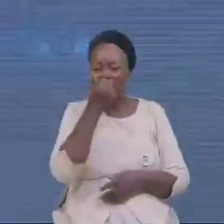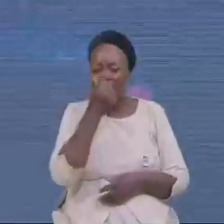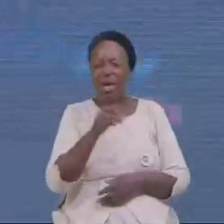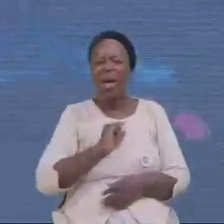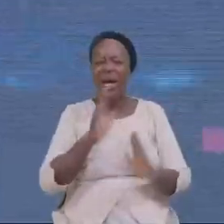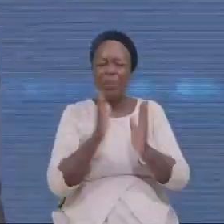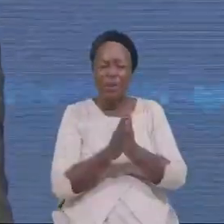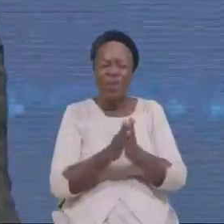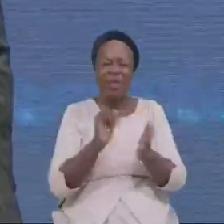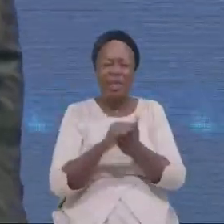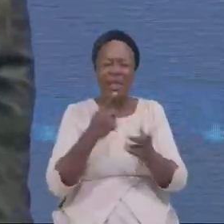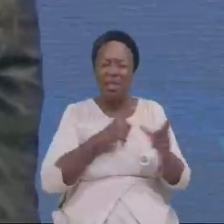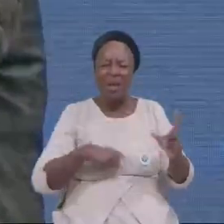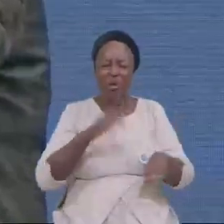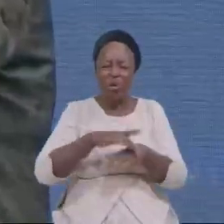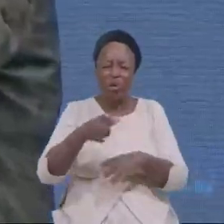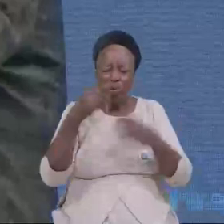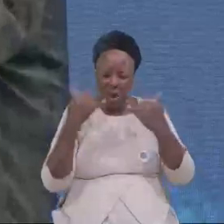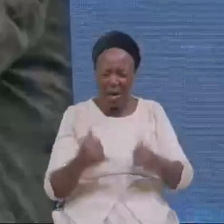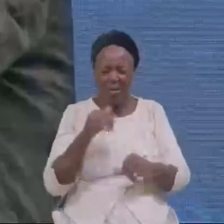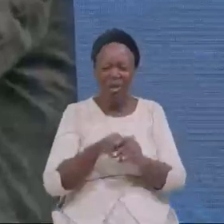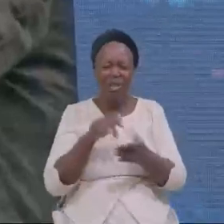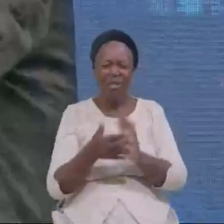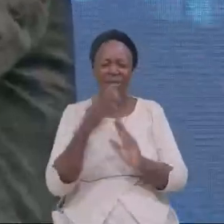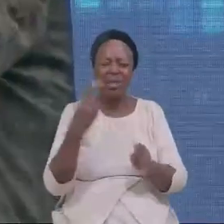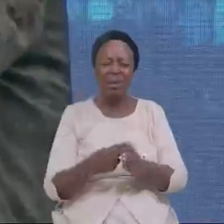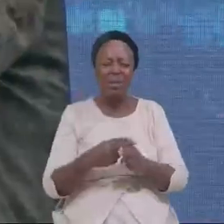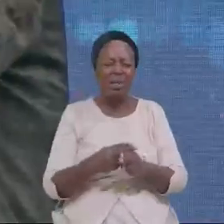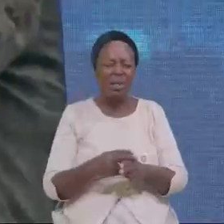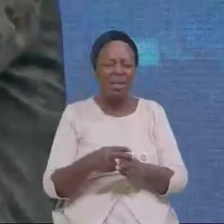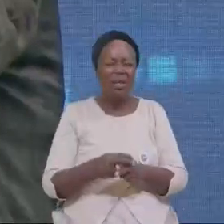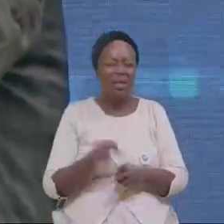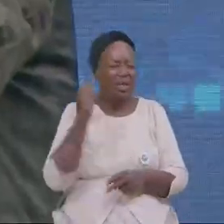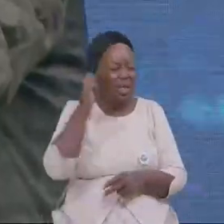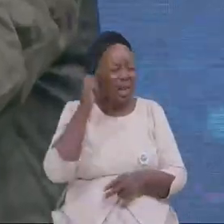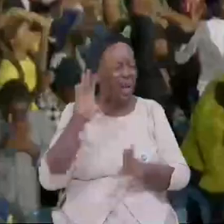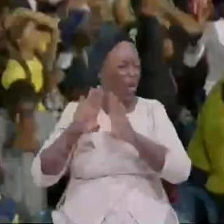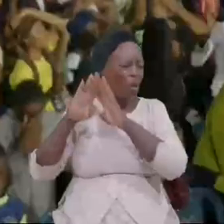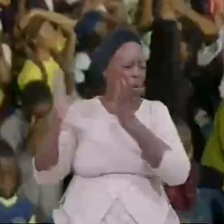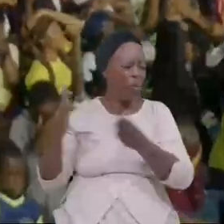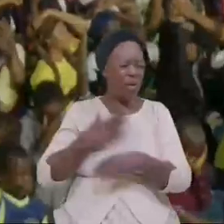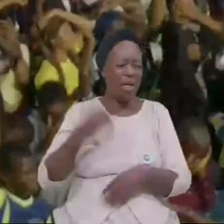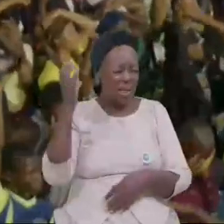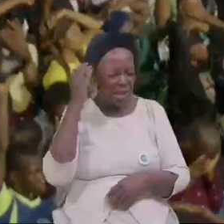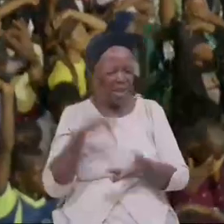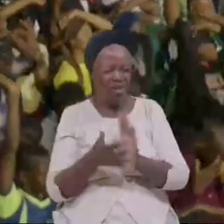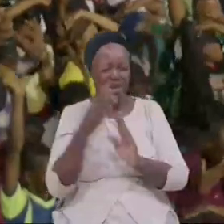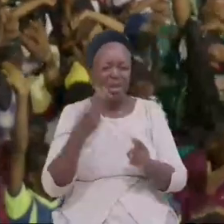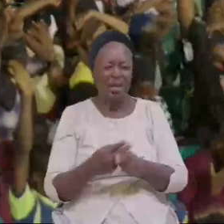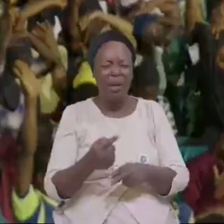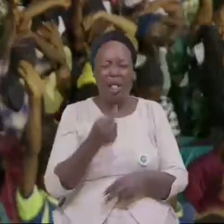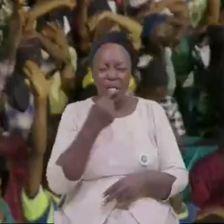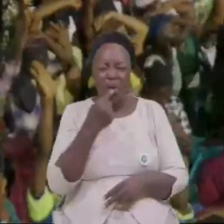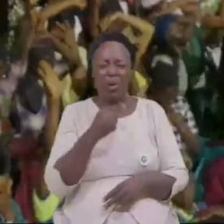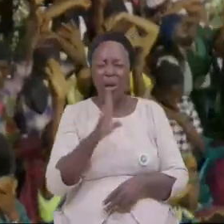que le Seigneur touche, vous touche maintenant. Écoute, que les oreilles s'ouvrent et entendent, que les langues